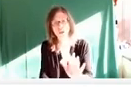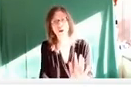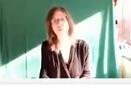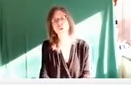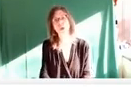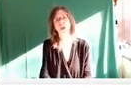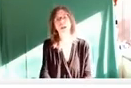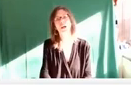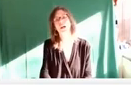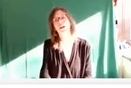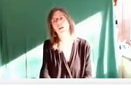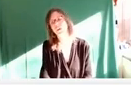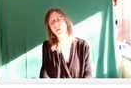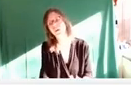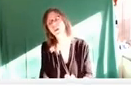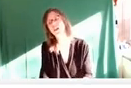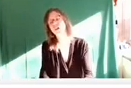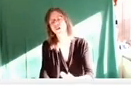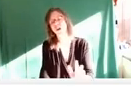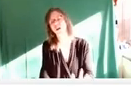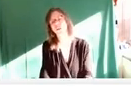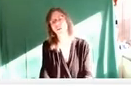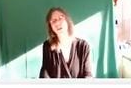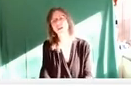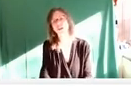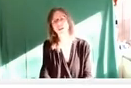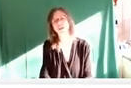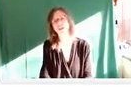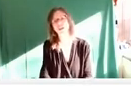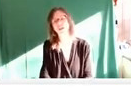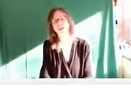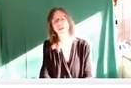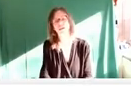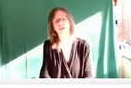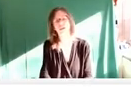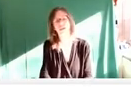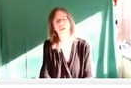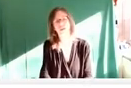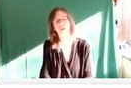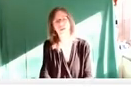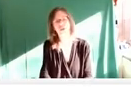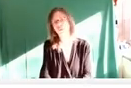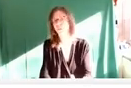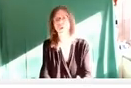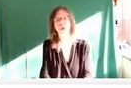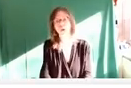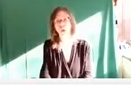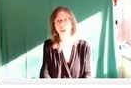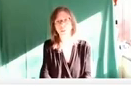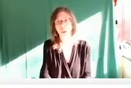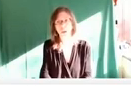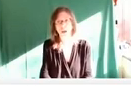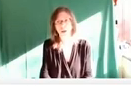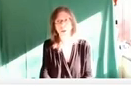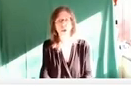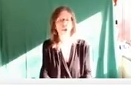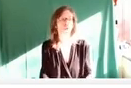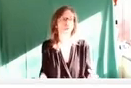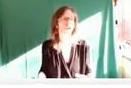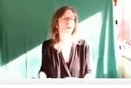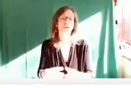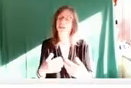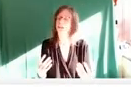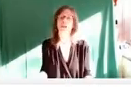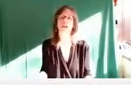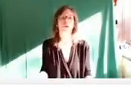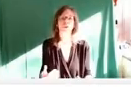on publiera plus rien si les chercheurs qui publient les articles soumettent pas leurs données. Puis là, il y a eu